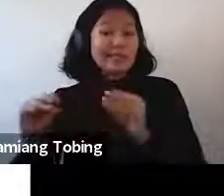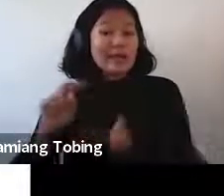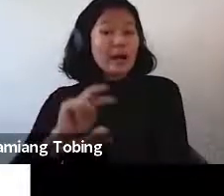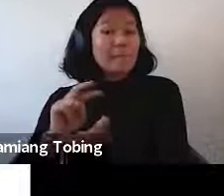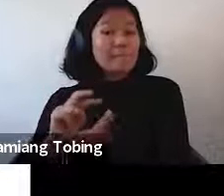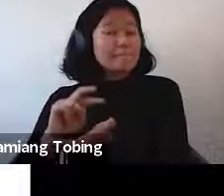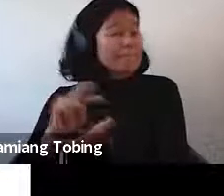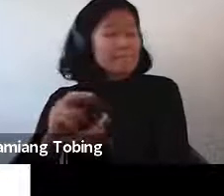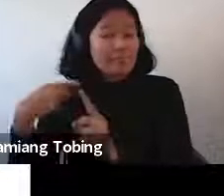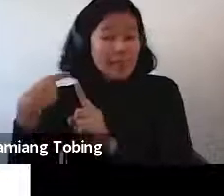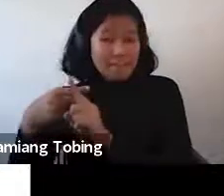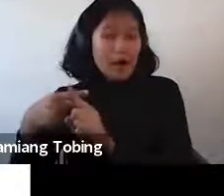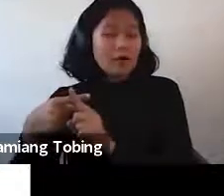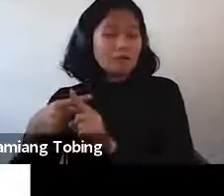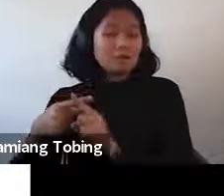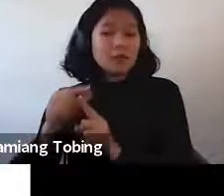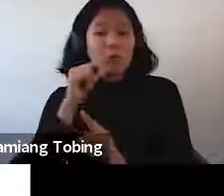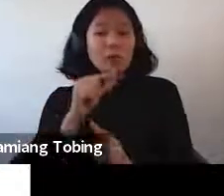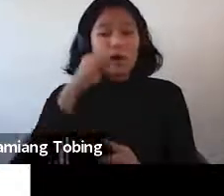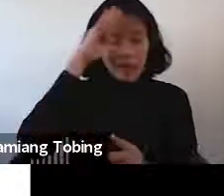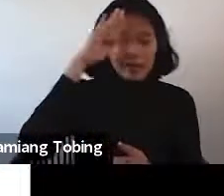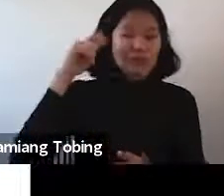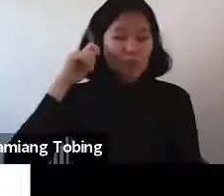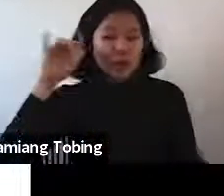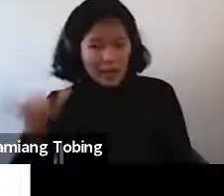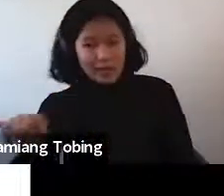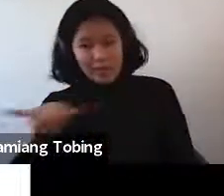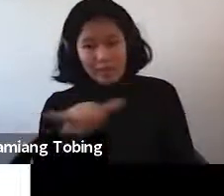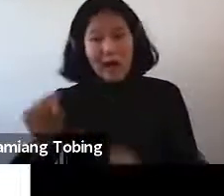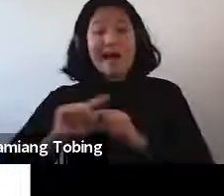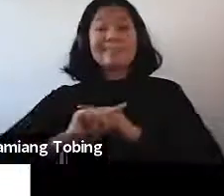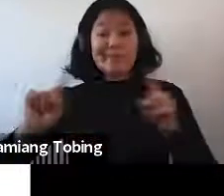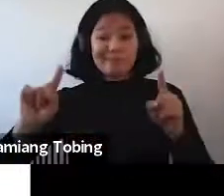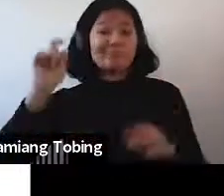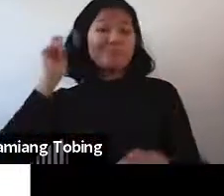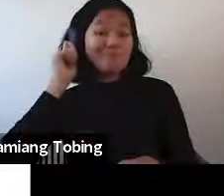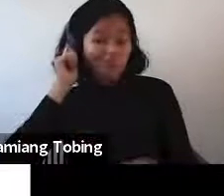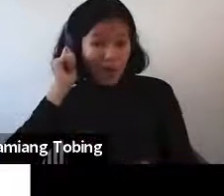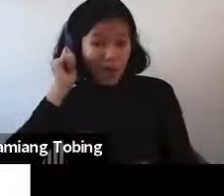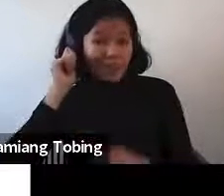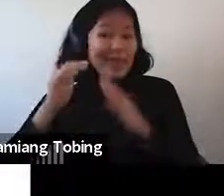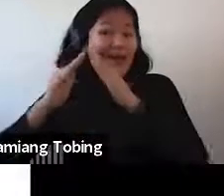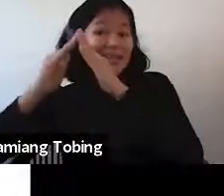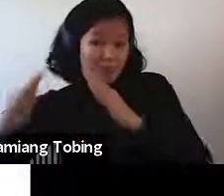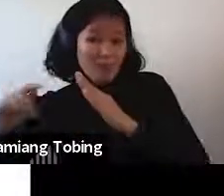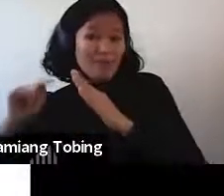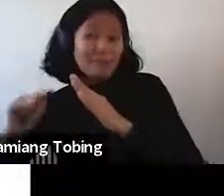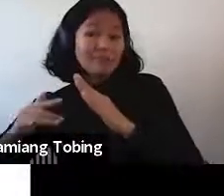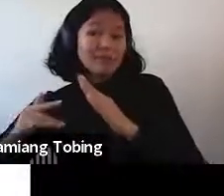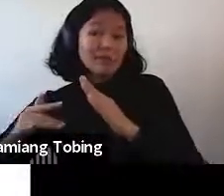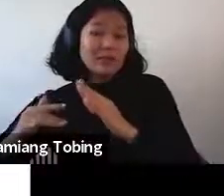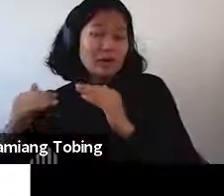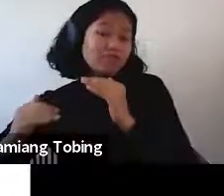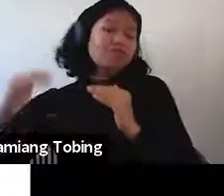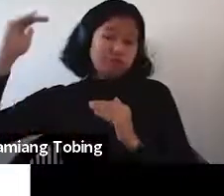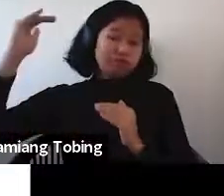Sebetulnya beban kerjanya itu tambah untuk laki-laki dan perempuan. Tetapi beban kerja perempuan di rumah itu tetap lebih tinggi